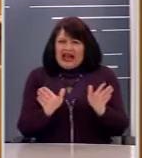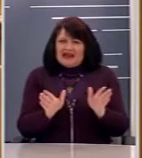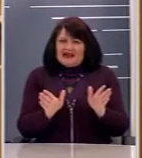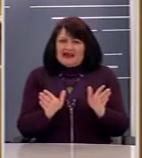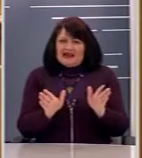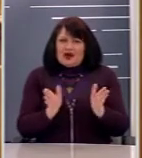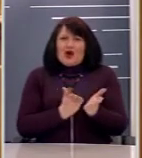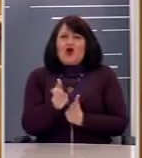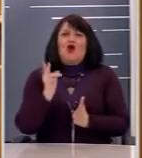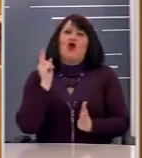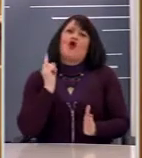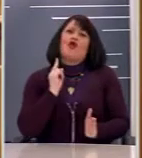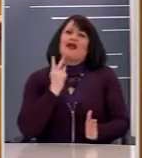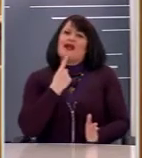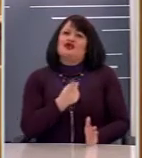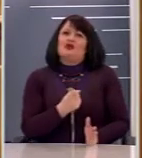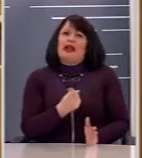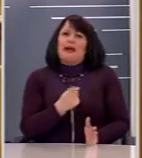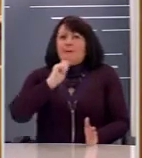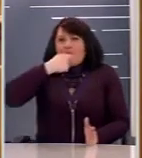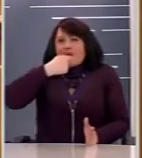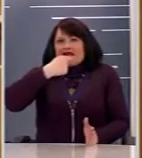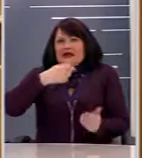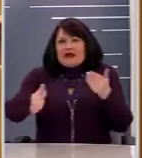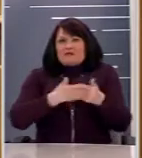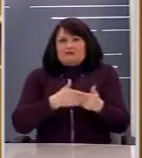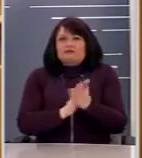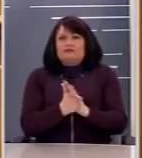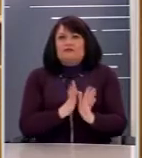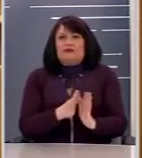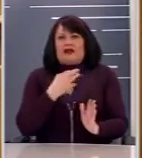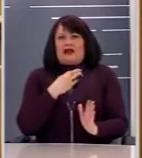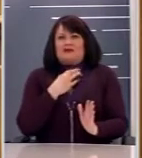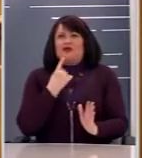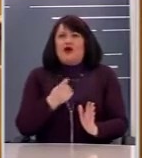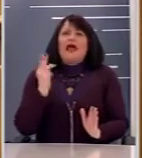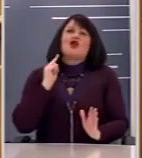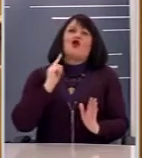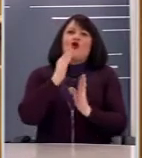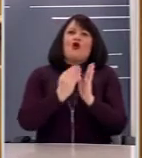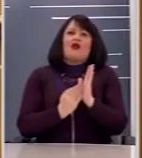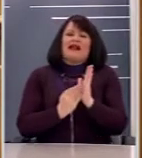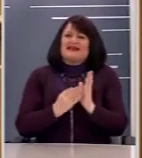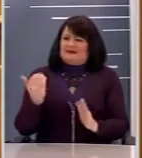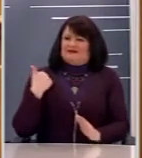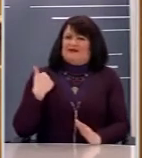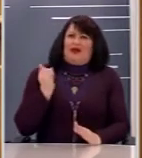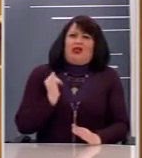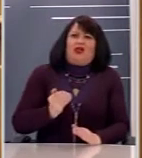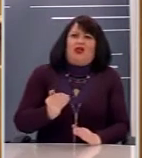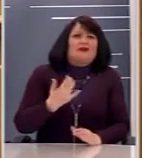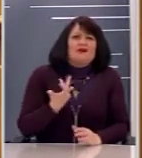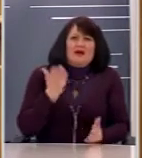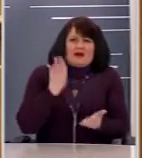δικονομίας. Η προανάκριση είναι μυστική. Τη λέει και παύλα. Δεν χρειάζεται όλο επιχείρημα. Και δεύτερον, για ποια καθυστέρηση μιλάει. Επιλογή